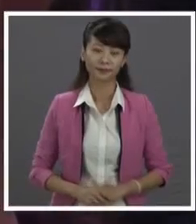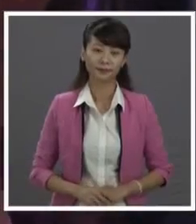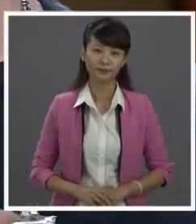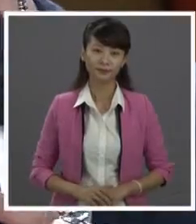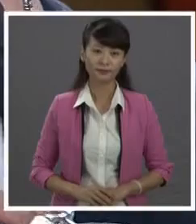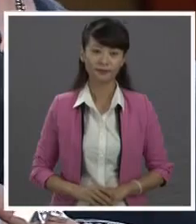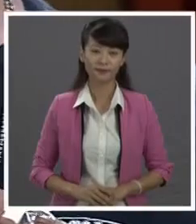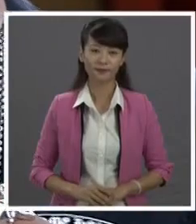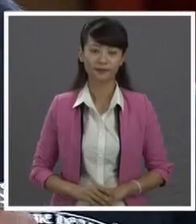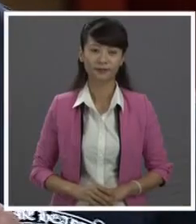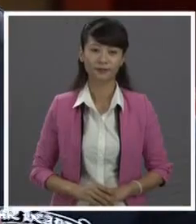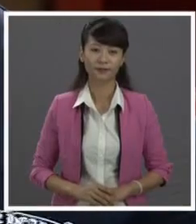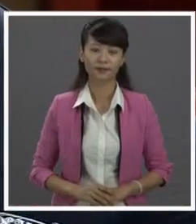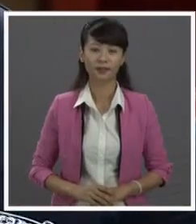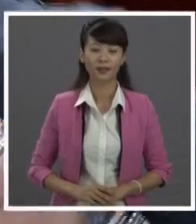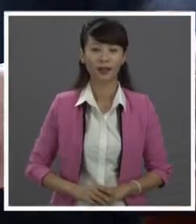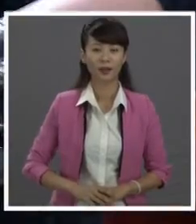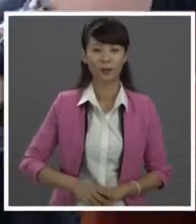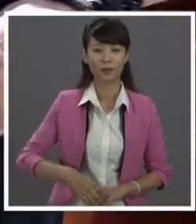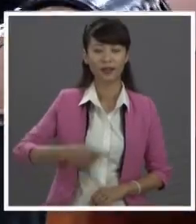我知道。 牙膏。